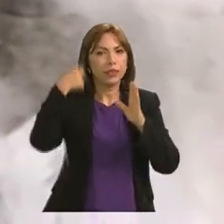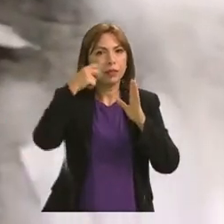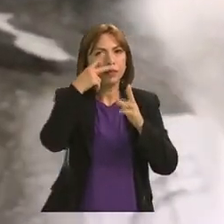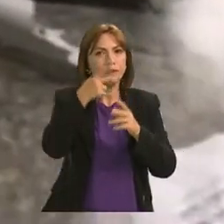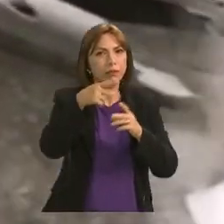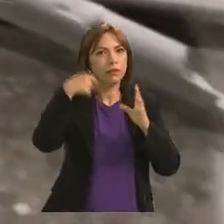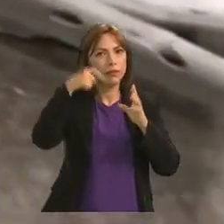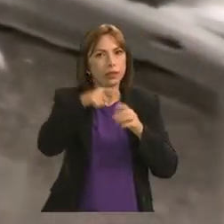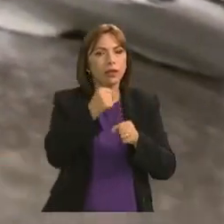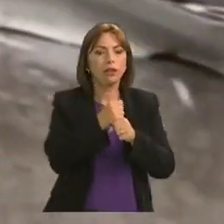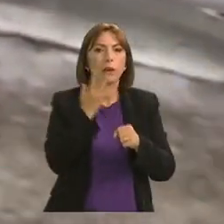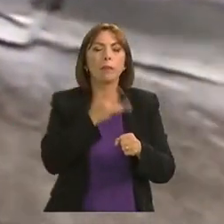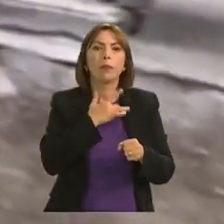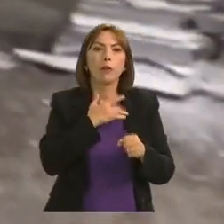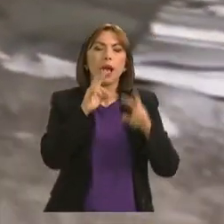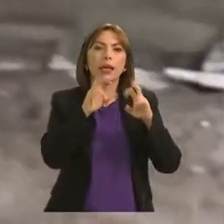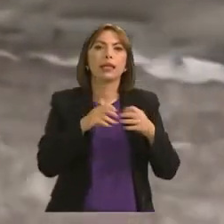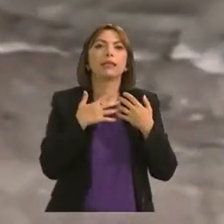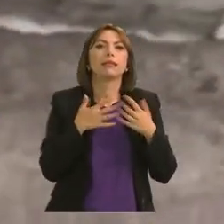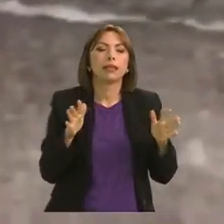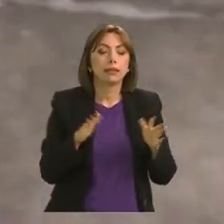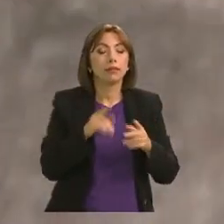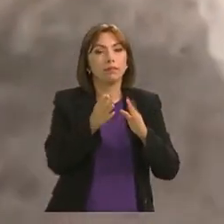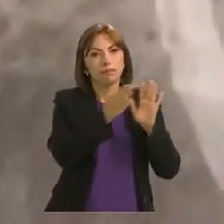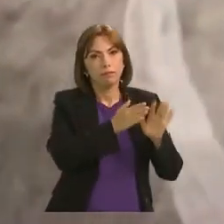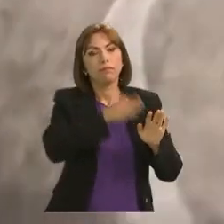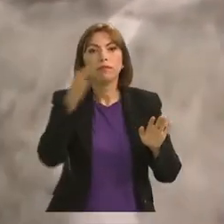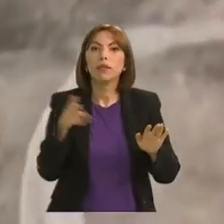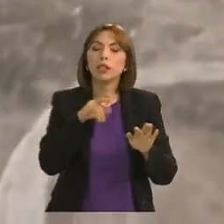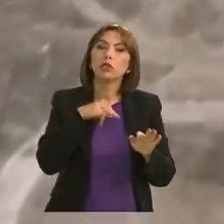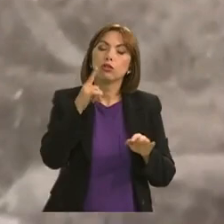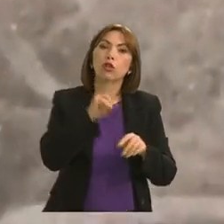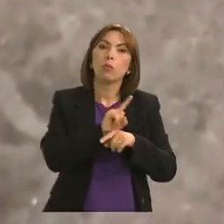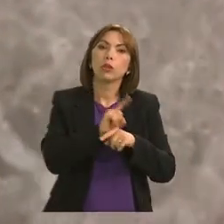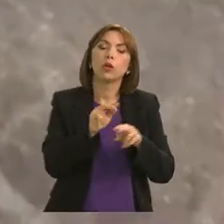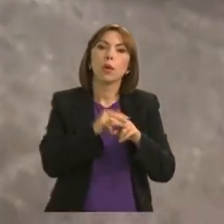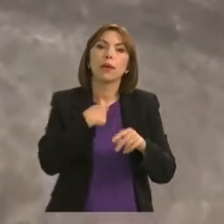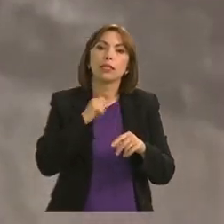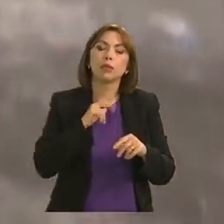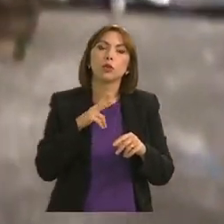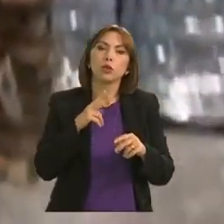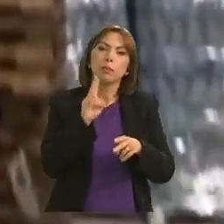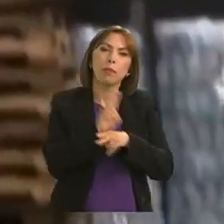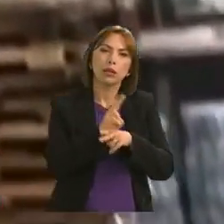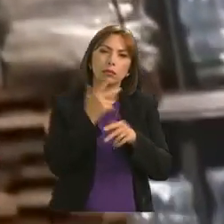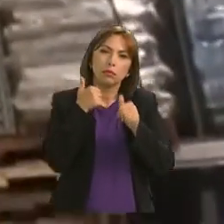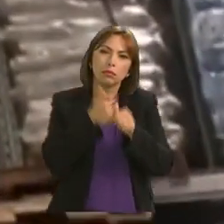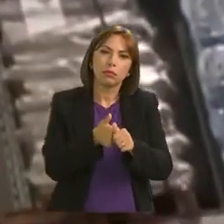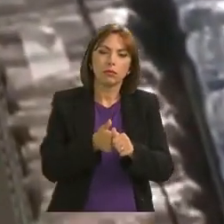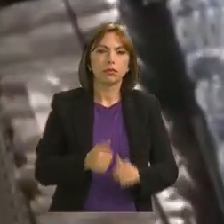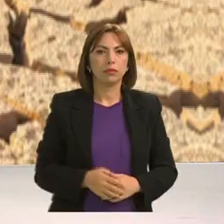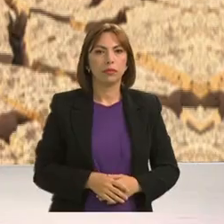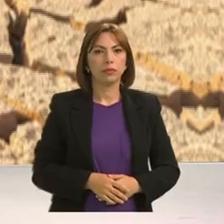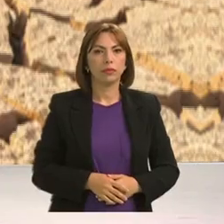aceste camere se constituie probă în anchetele deschise. Pe de altă parte, sunt și o modalitate prin care inspectorii sunt mai atent monitorizați.